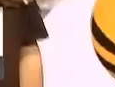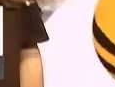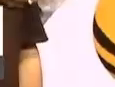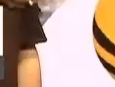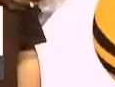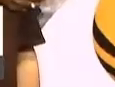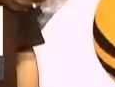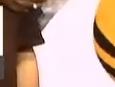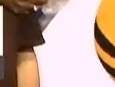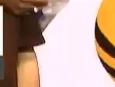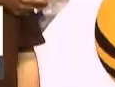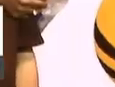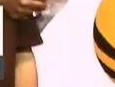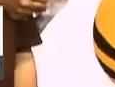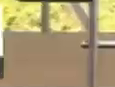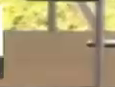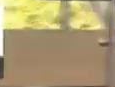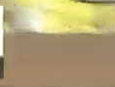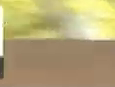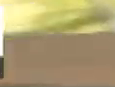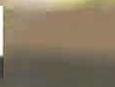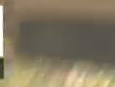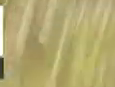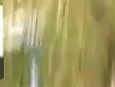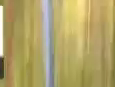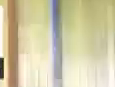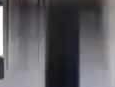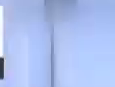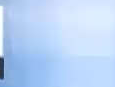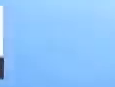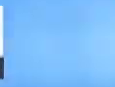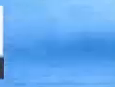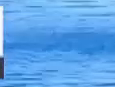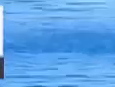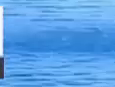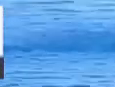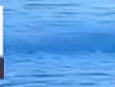Malaysia terus unggul dengan 133 pingat emas.